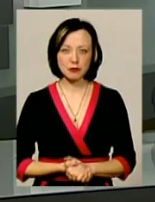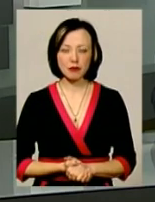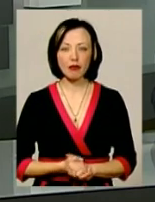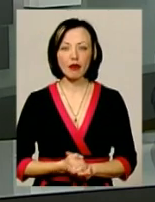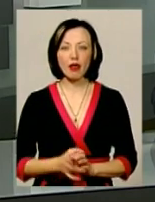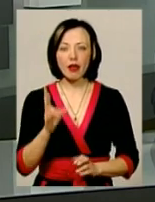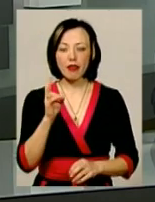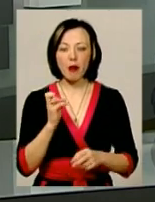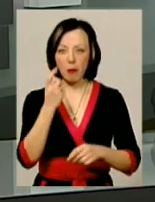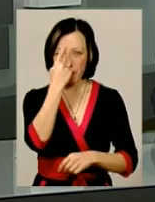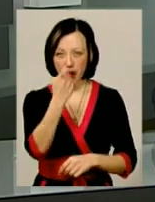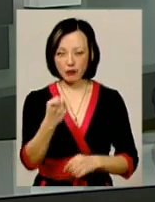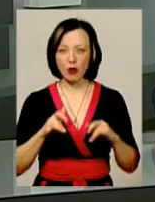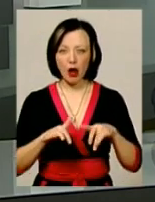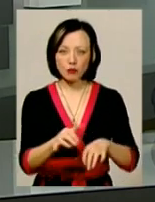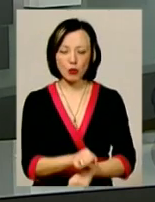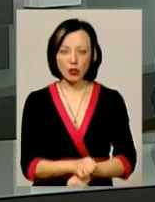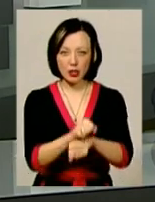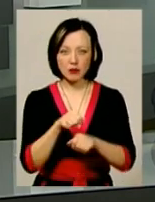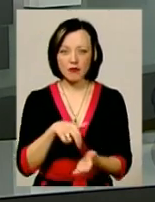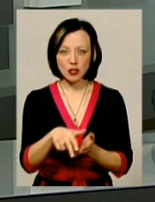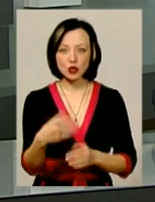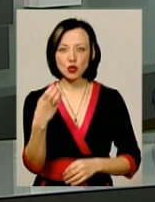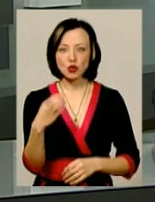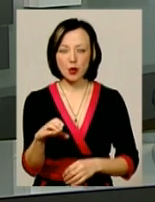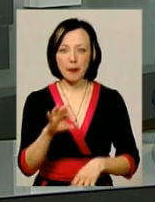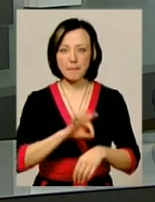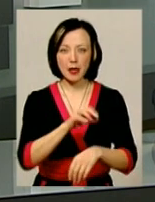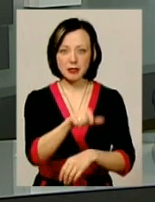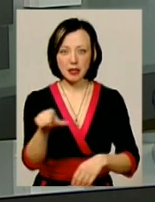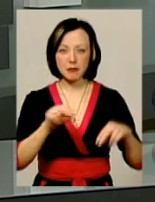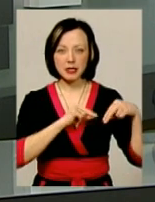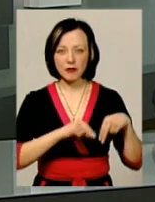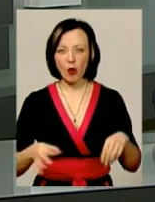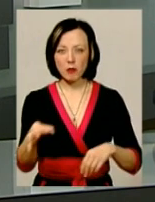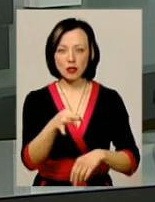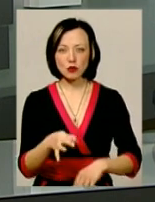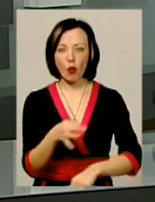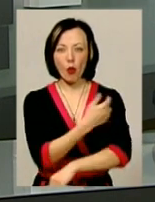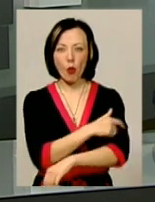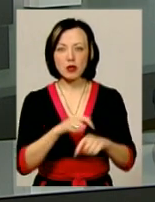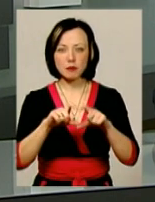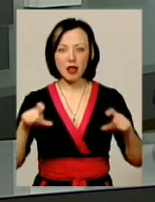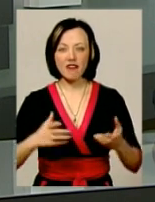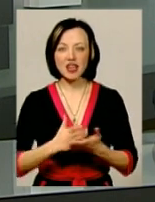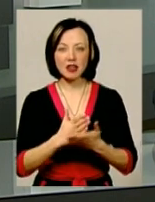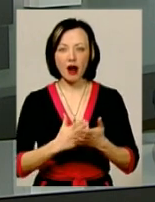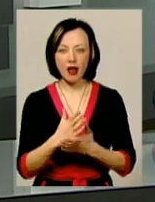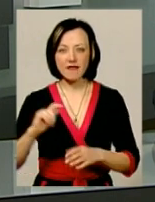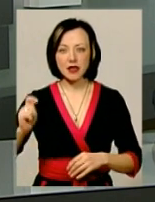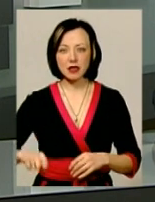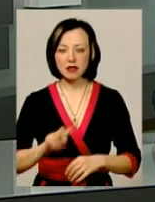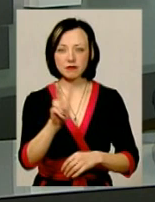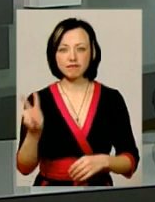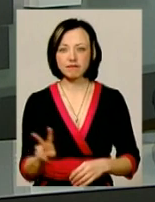На попереджувальну акцію протесту вийшло сьогодні майже сотня пацієнтів і працівників обласного госпіталю ветеранів війни. Впродовж